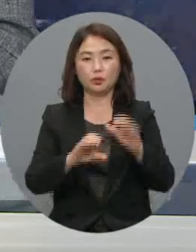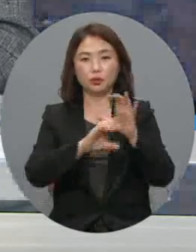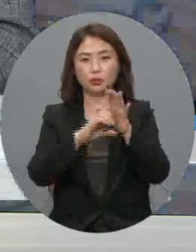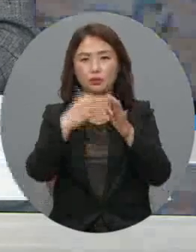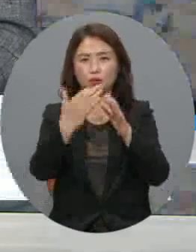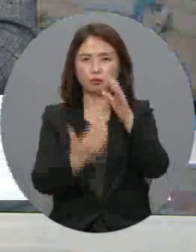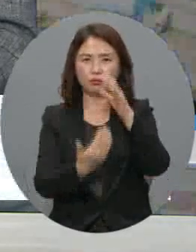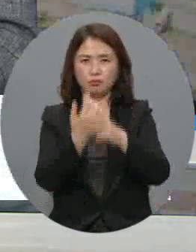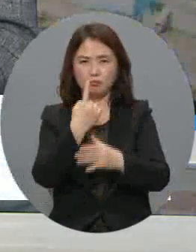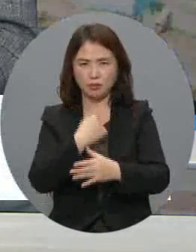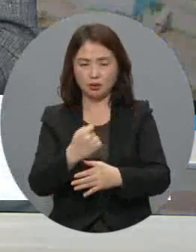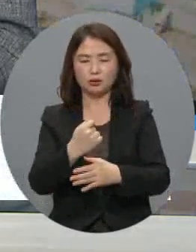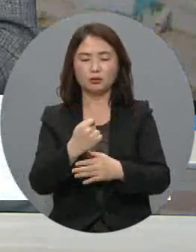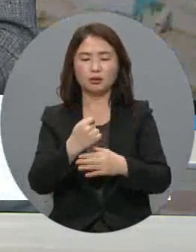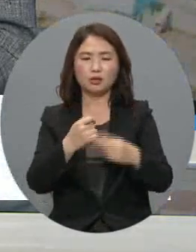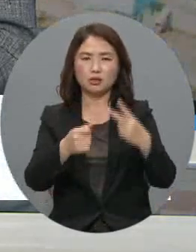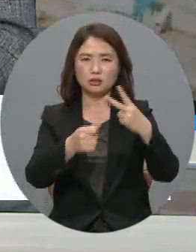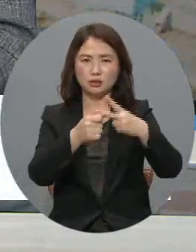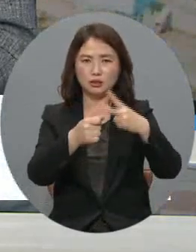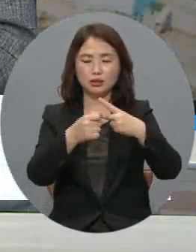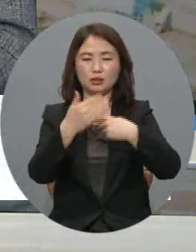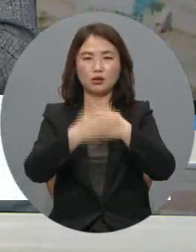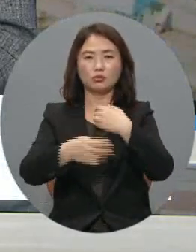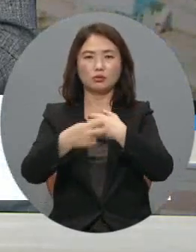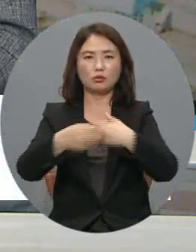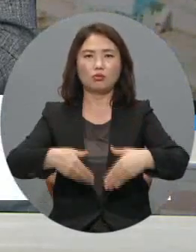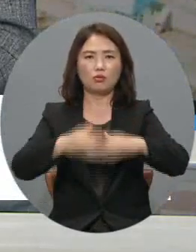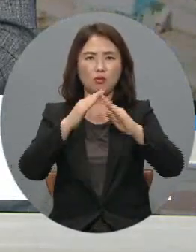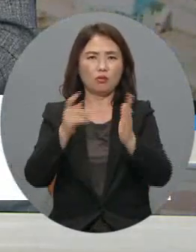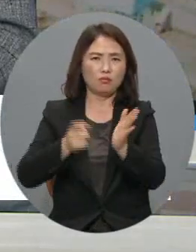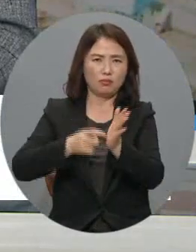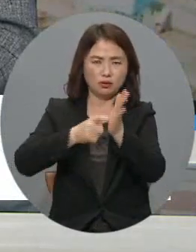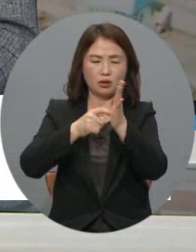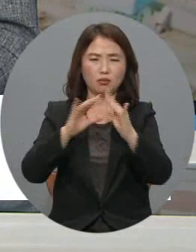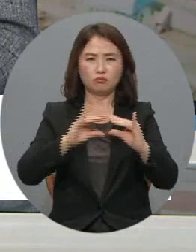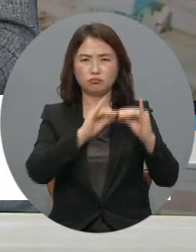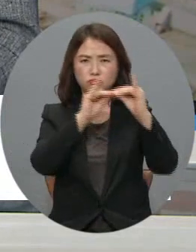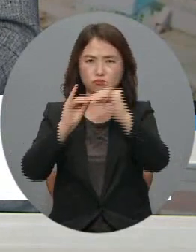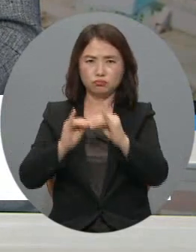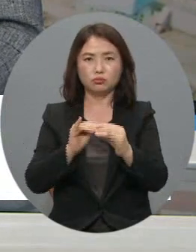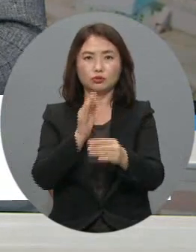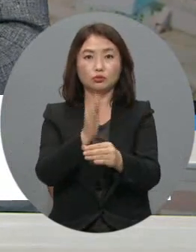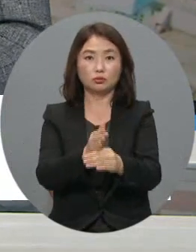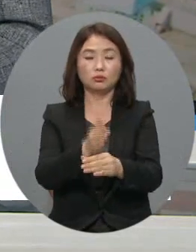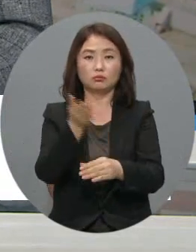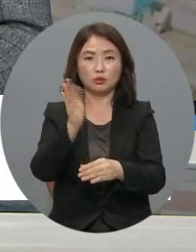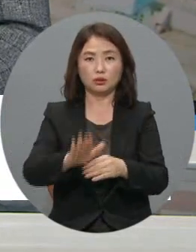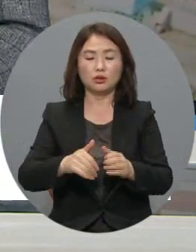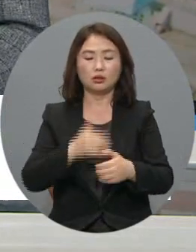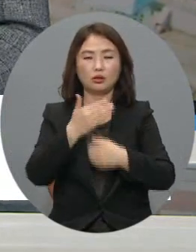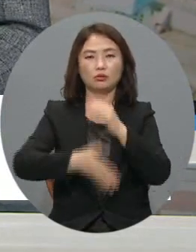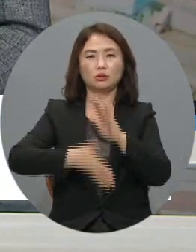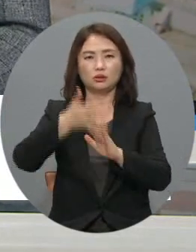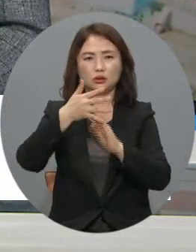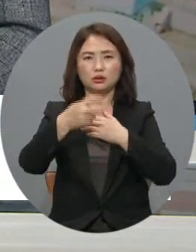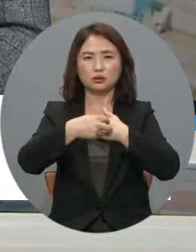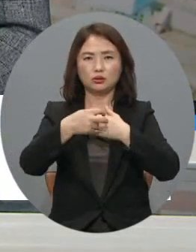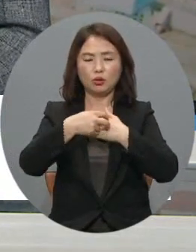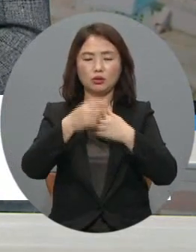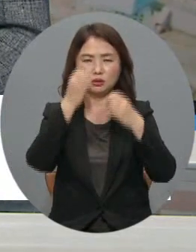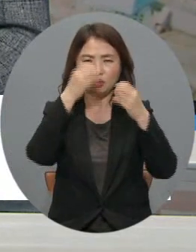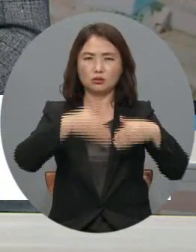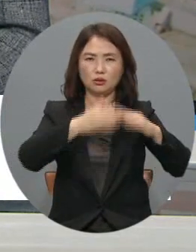코로나19 사태를 겪으면서 제2 대구 의료원 설립이 시급하다는 목소리가 커지고 있습니다만 대구시는 의료원을